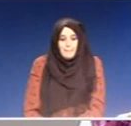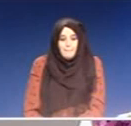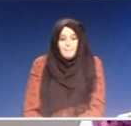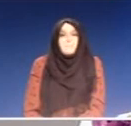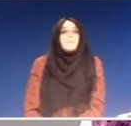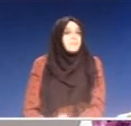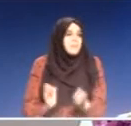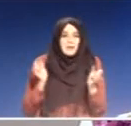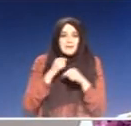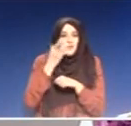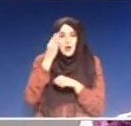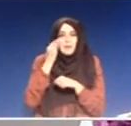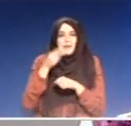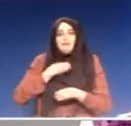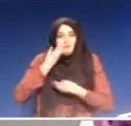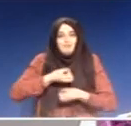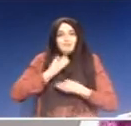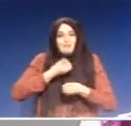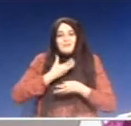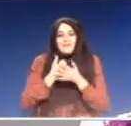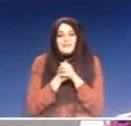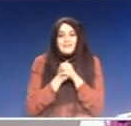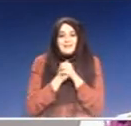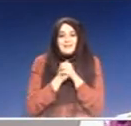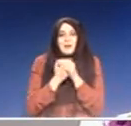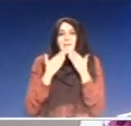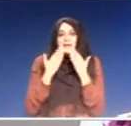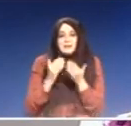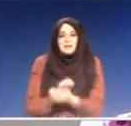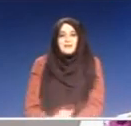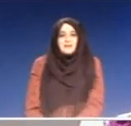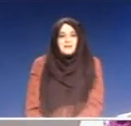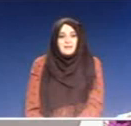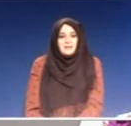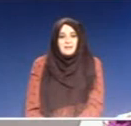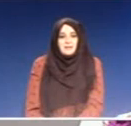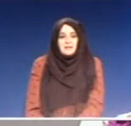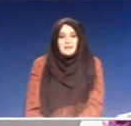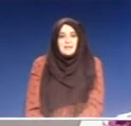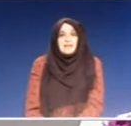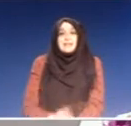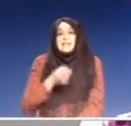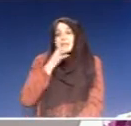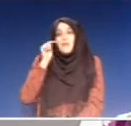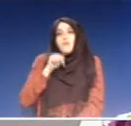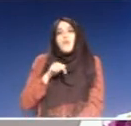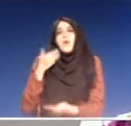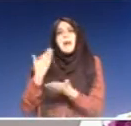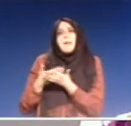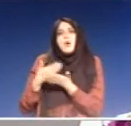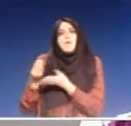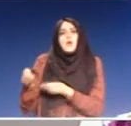سيكون ذلك جيجيكا واضح واضح شكرا الأدلة هي التي تثبت الحقيقة